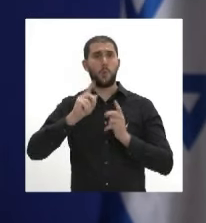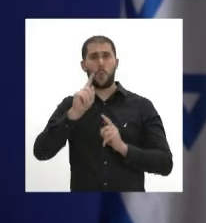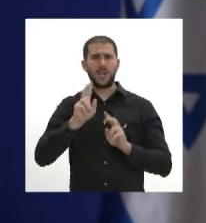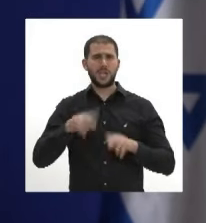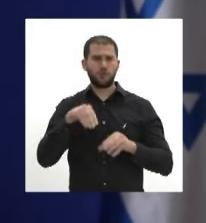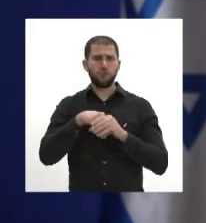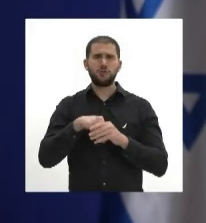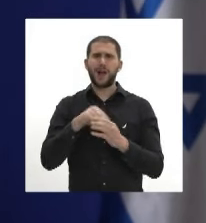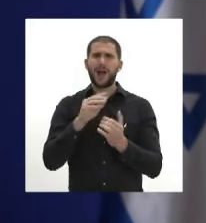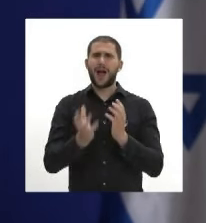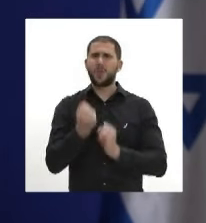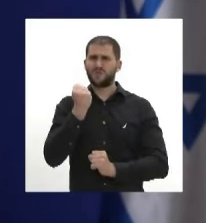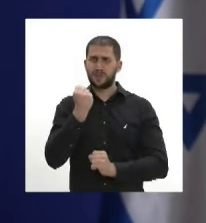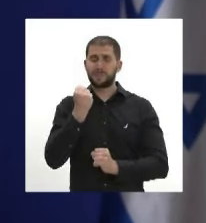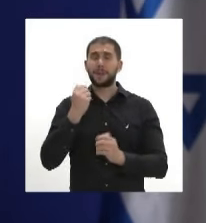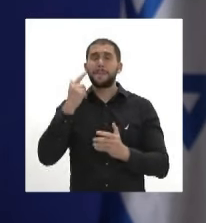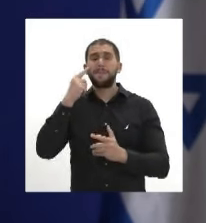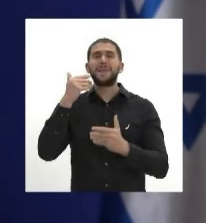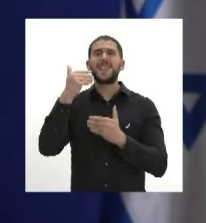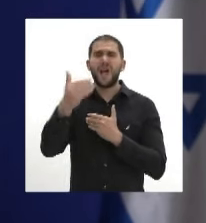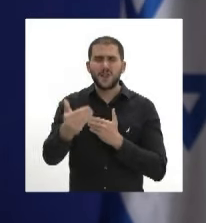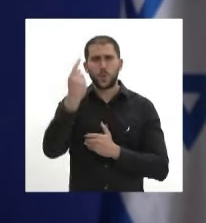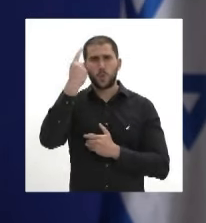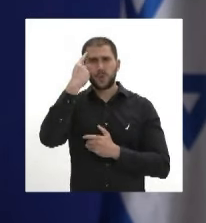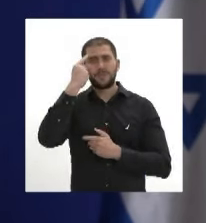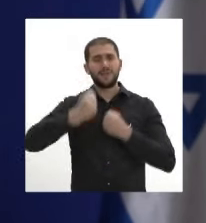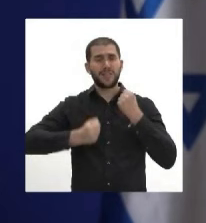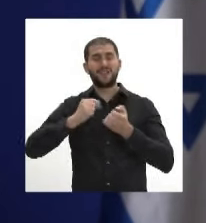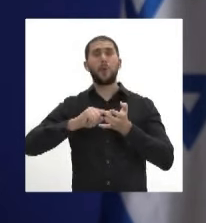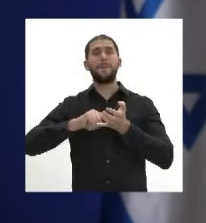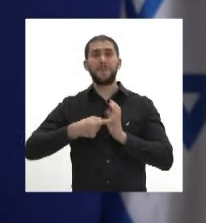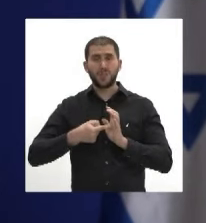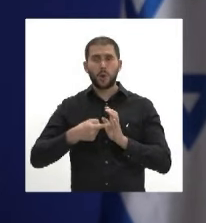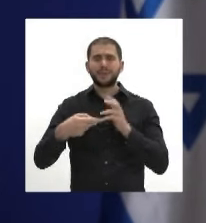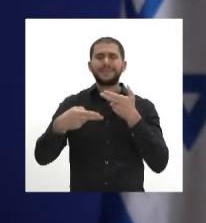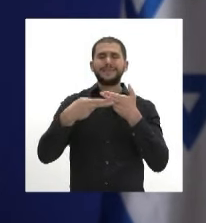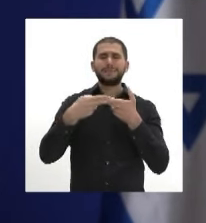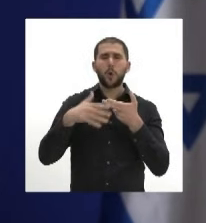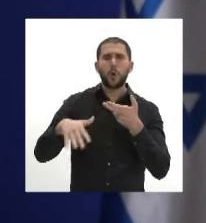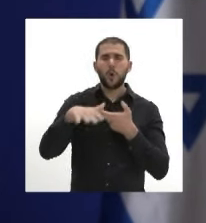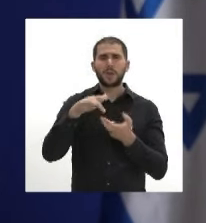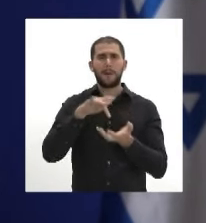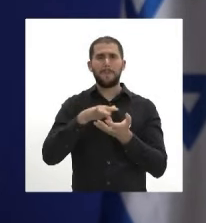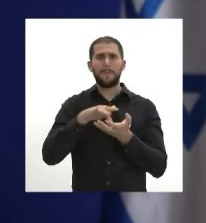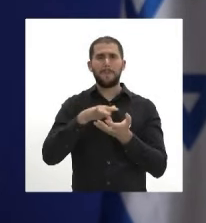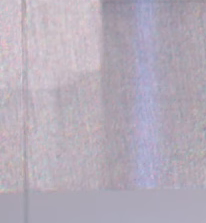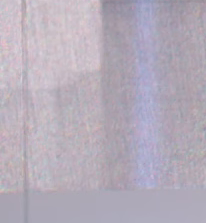בו חטופים. בדיעבד, אנחנו יודעים שתקפנו מטרות סמוכות לאיתור בו הם